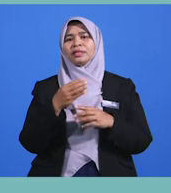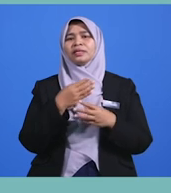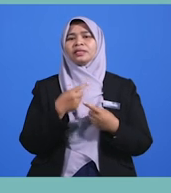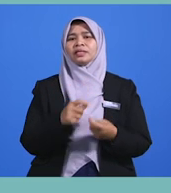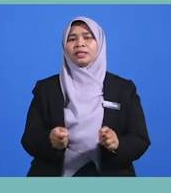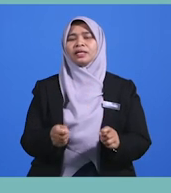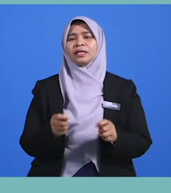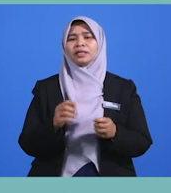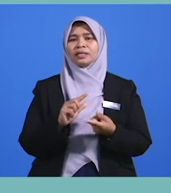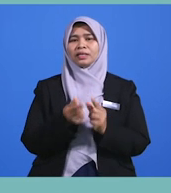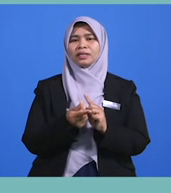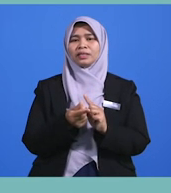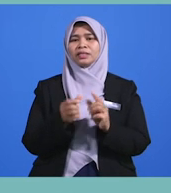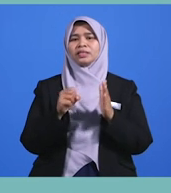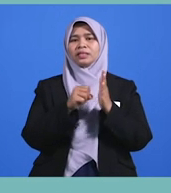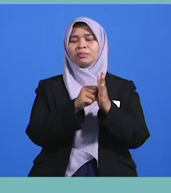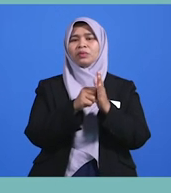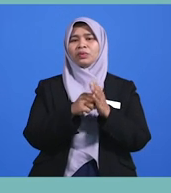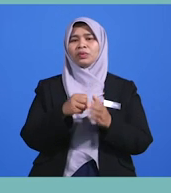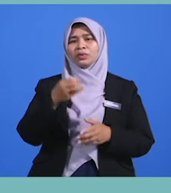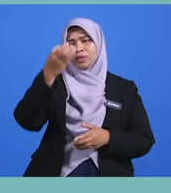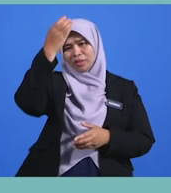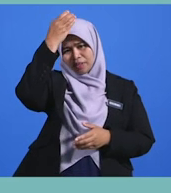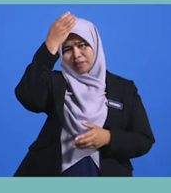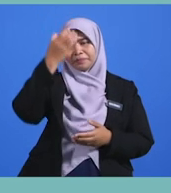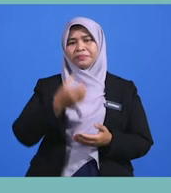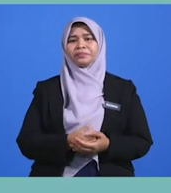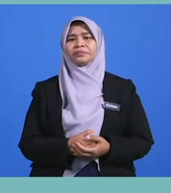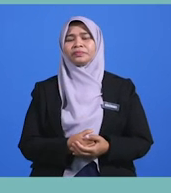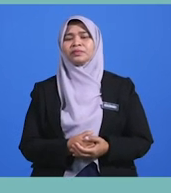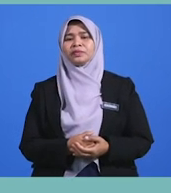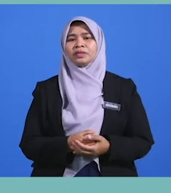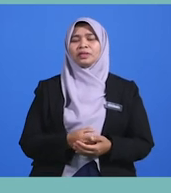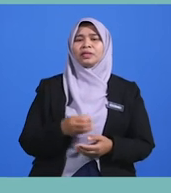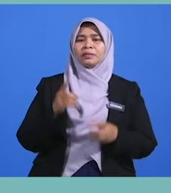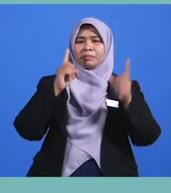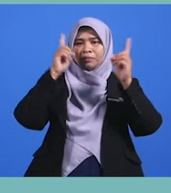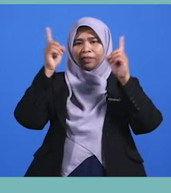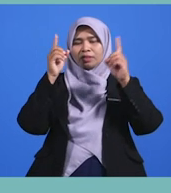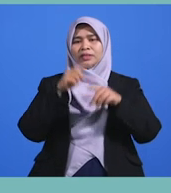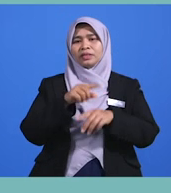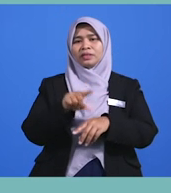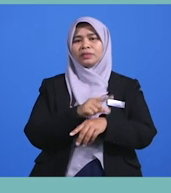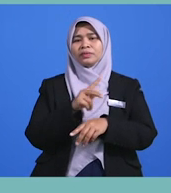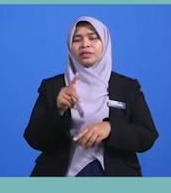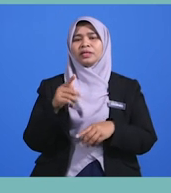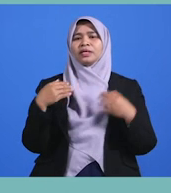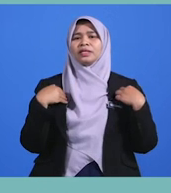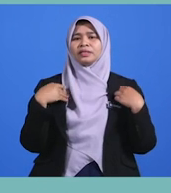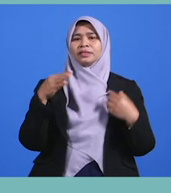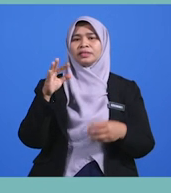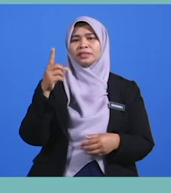mahkota yang digunakan sebelum ini. Bintang yang digunakan pula mempunyai 11 bucuk yang